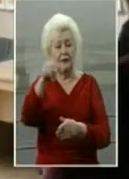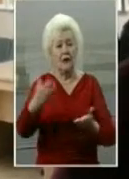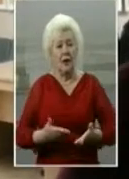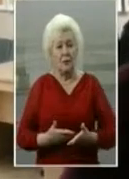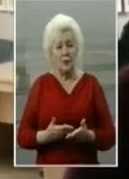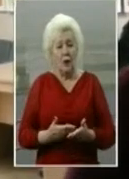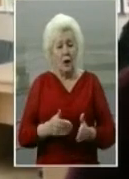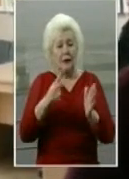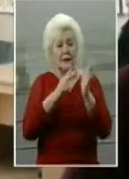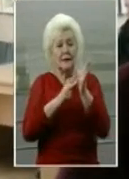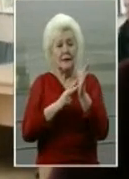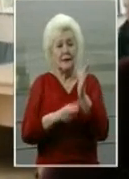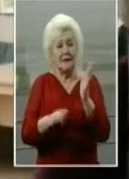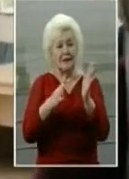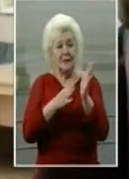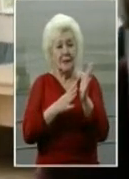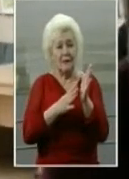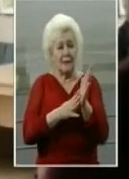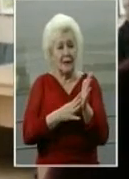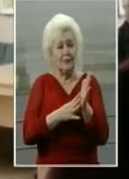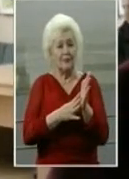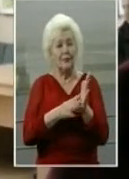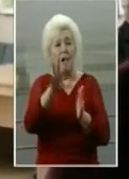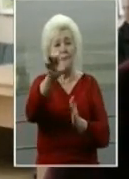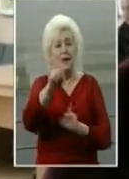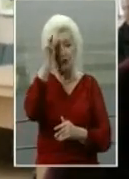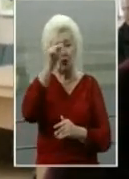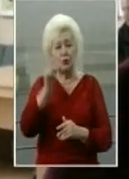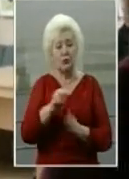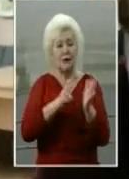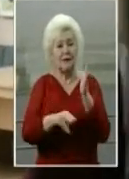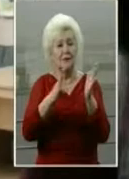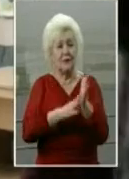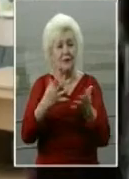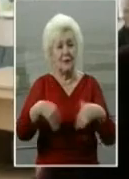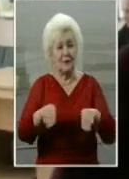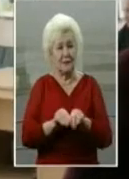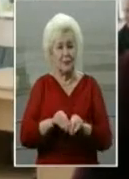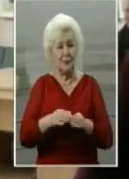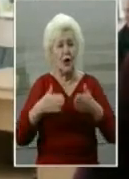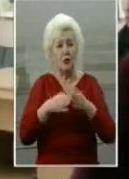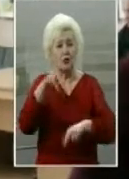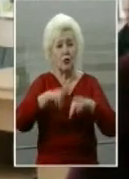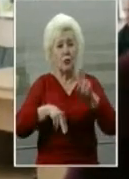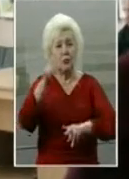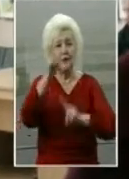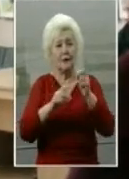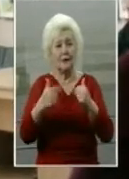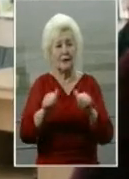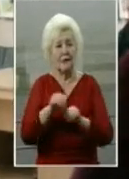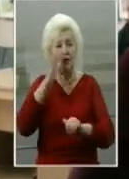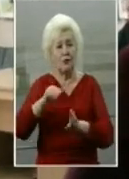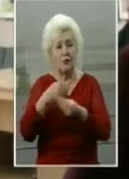проживає 79 сімей і дуже... Там проживає 500 студентів та 79 сімей. Суднобудівний завод воду